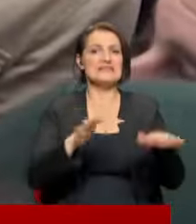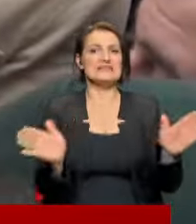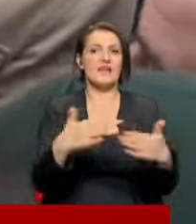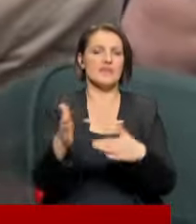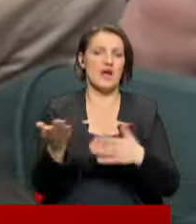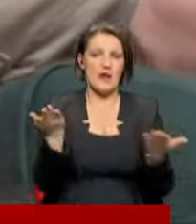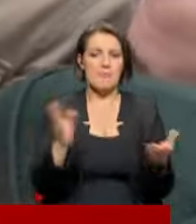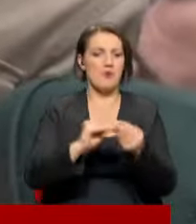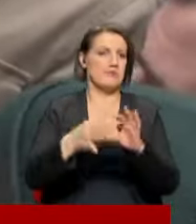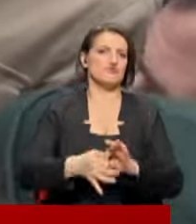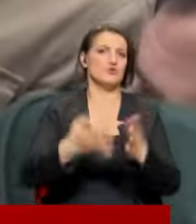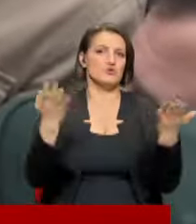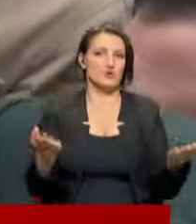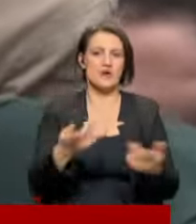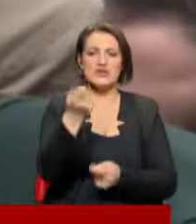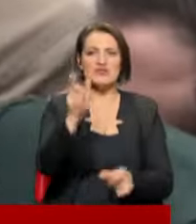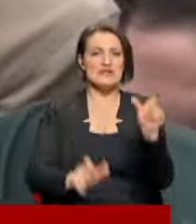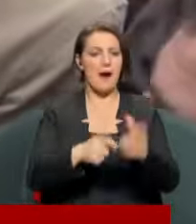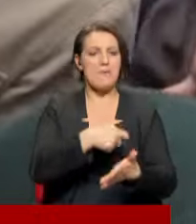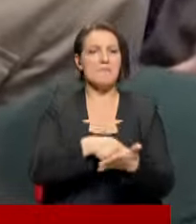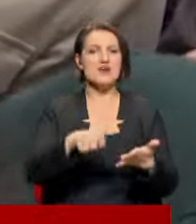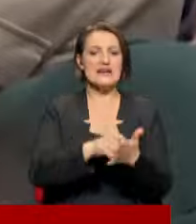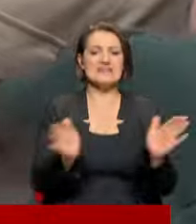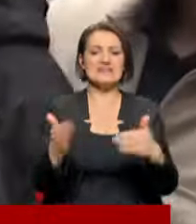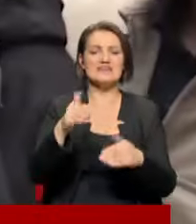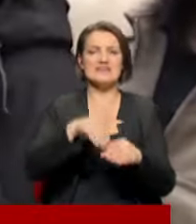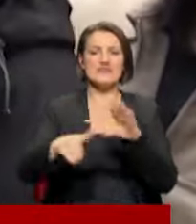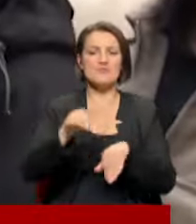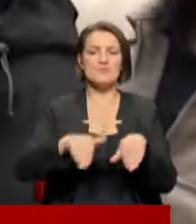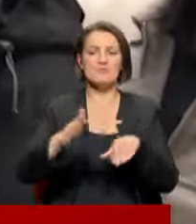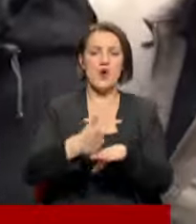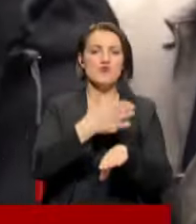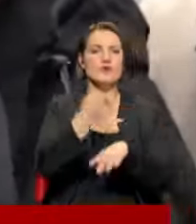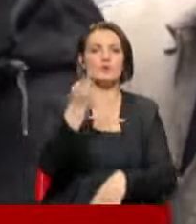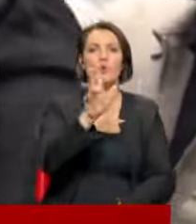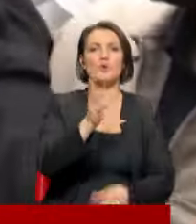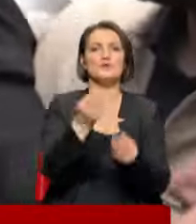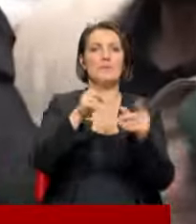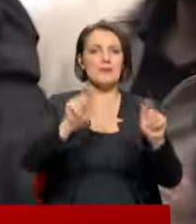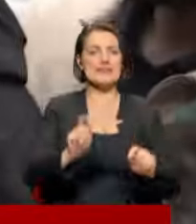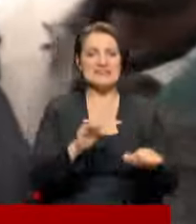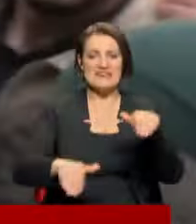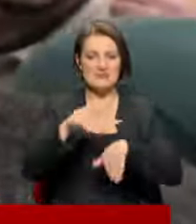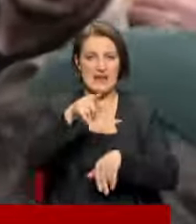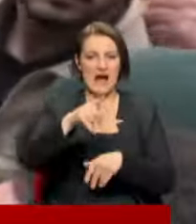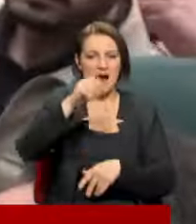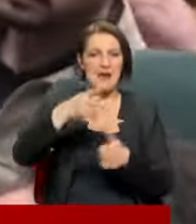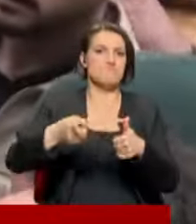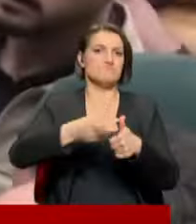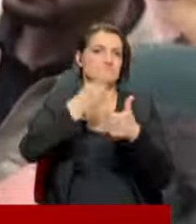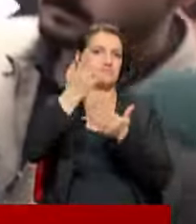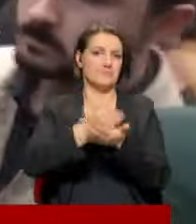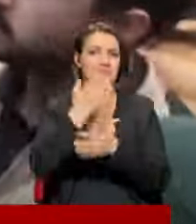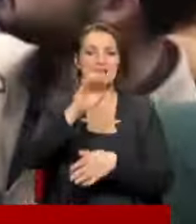sendikalar girdi, sorun çözüldü. İşçilerin maaşlarına seçim öncesi %30 zam yapıldı. Seçimlerden AK Parti birinci